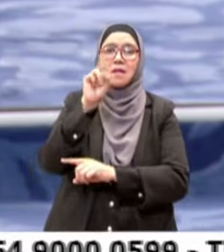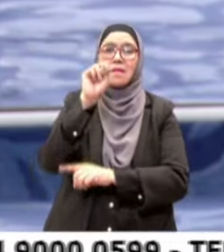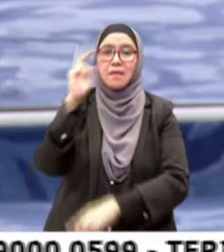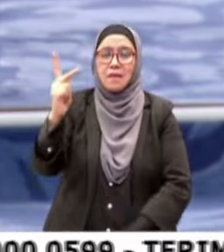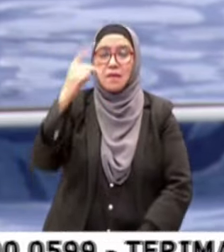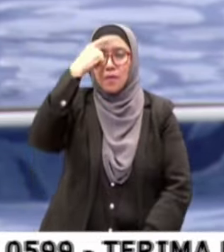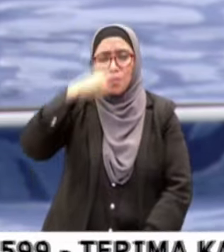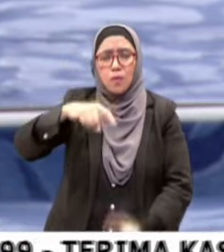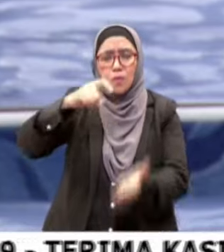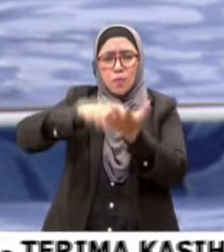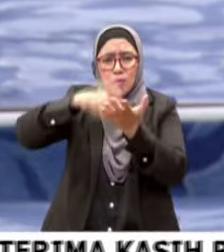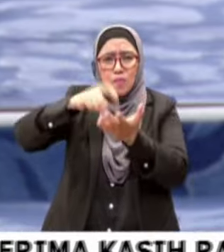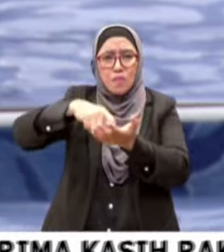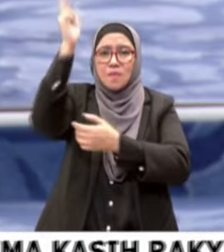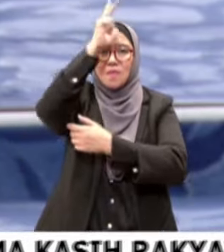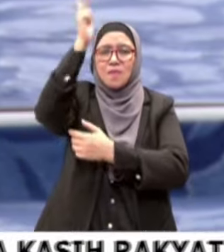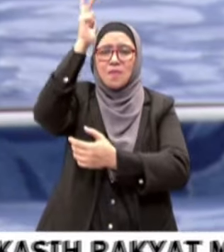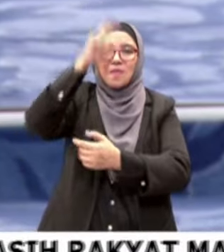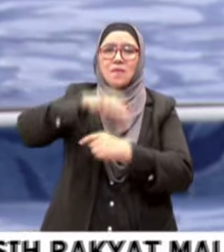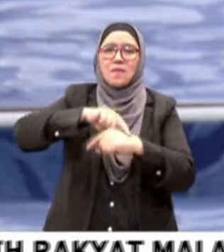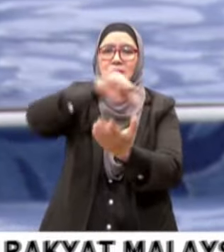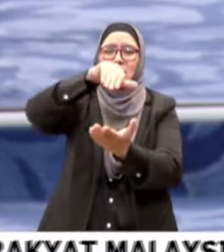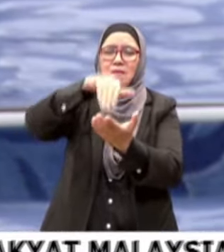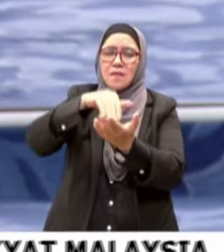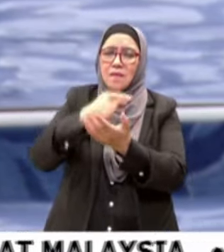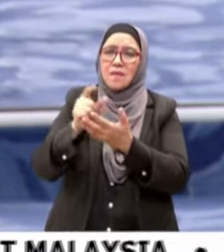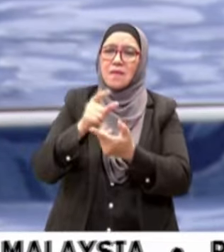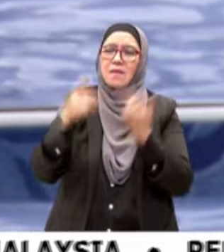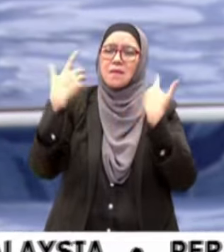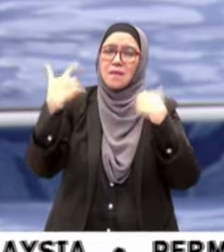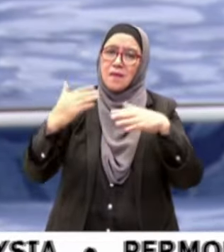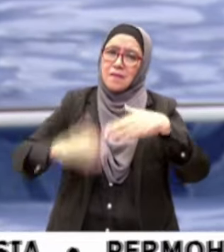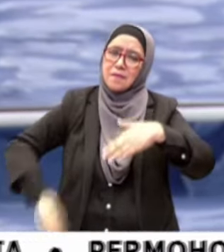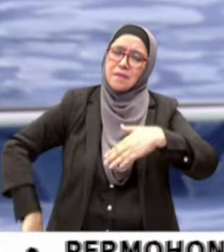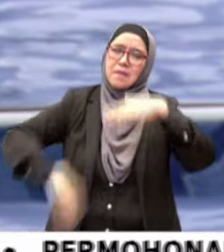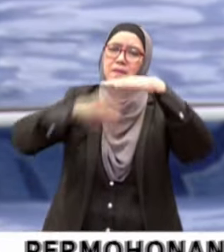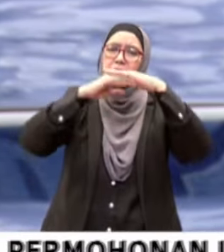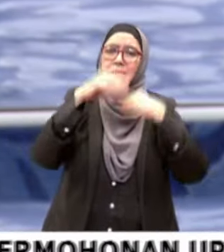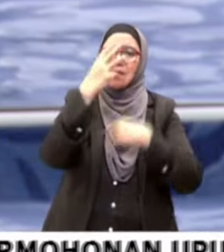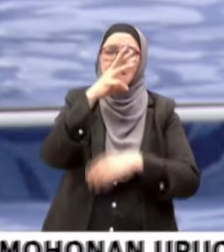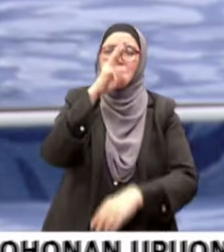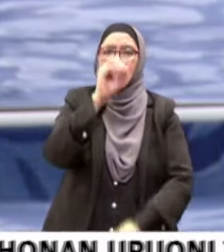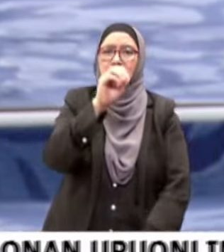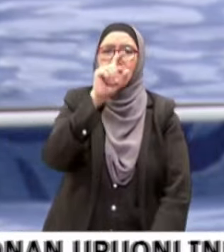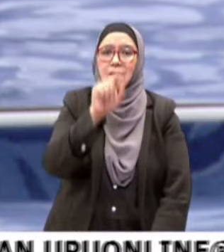sritual sudah memecah 60 puluhan 400